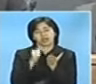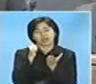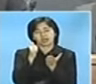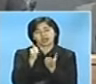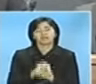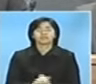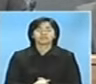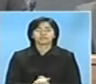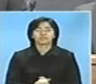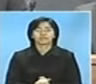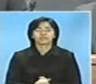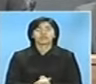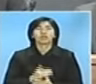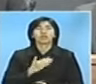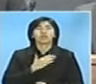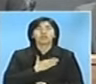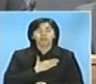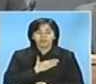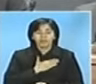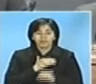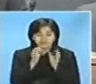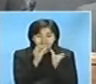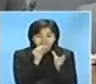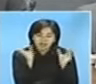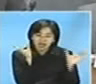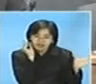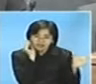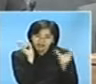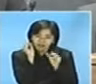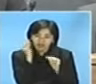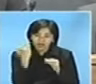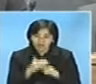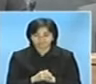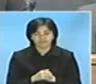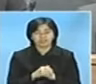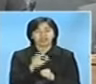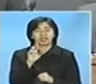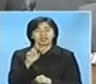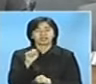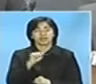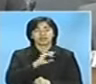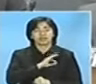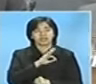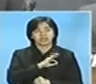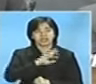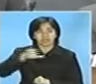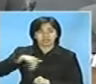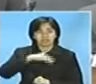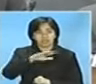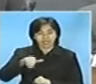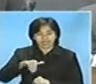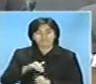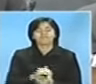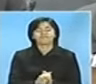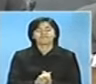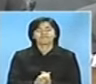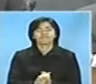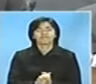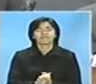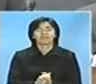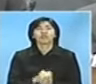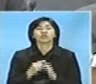มเองฟังท่านสมาชิกรัฐสภาหลายท่านโดยเฉพาะอย่